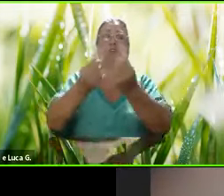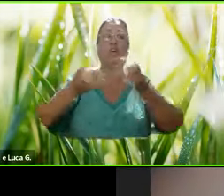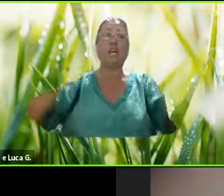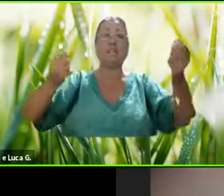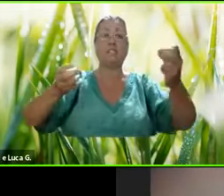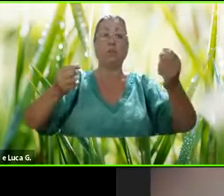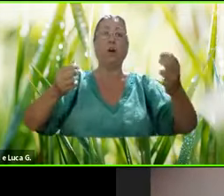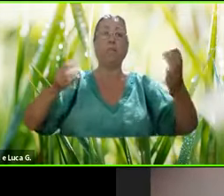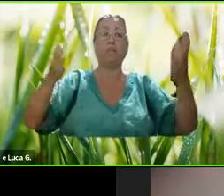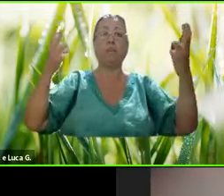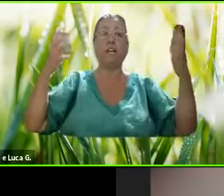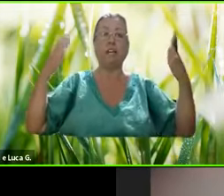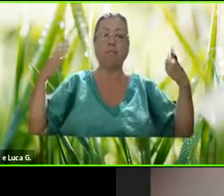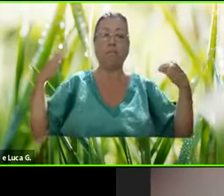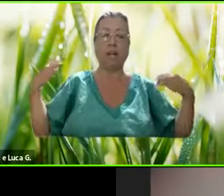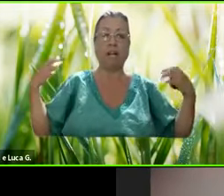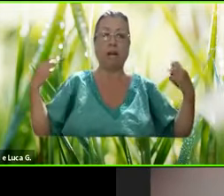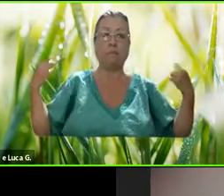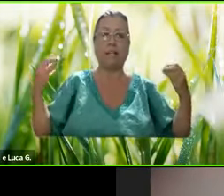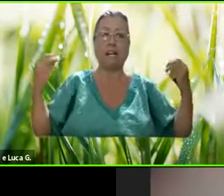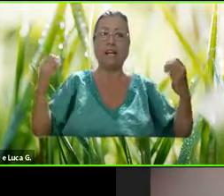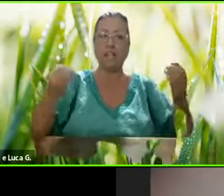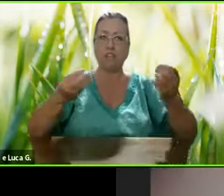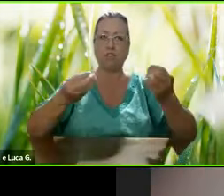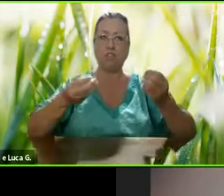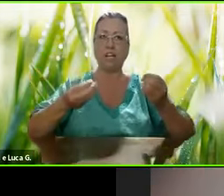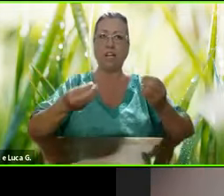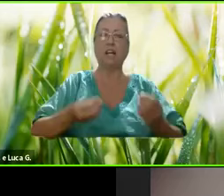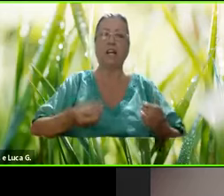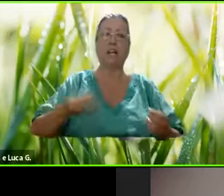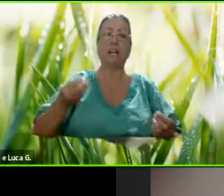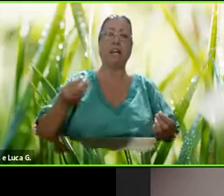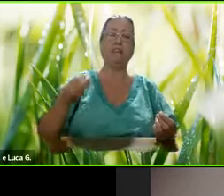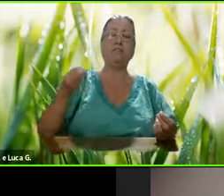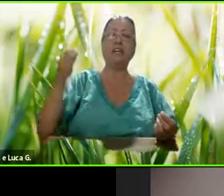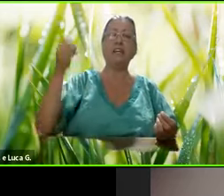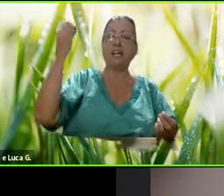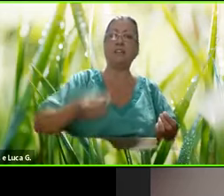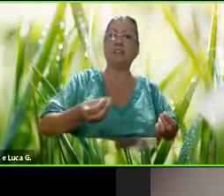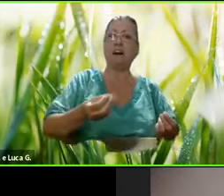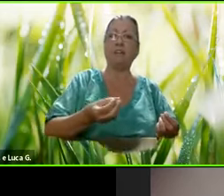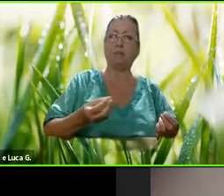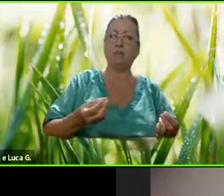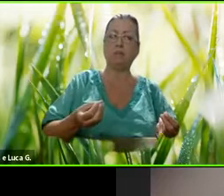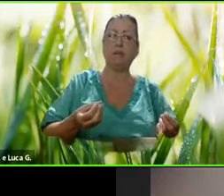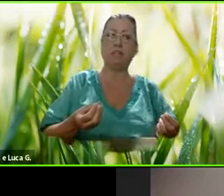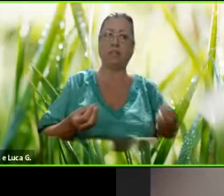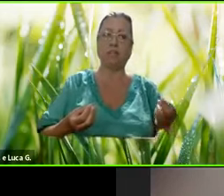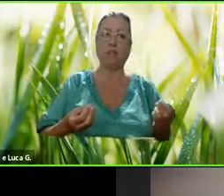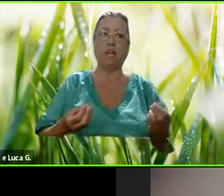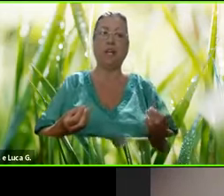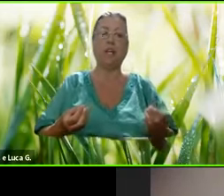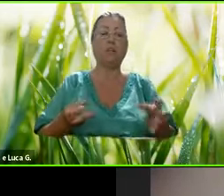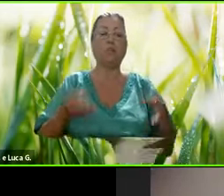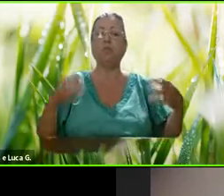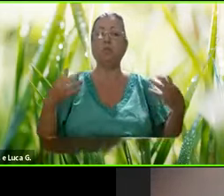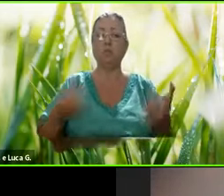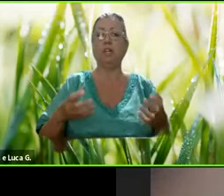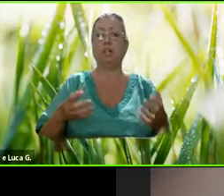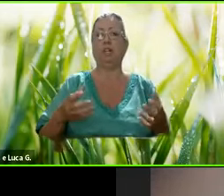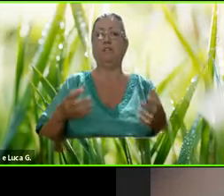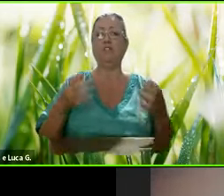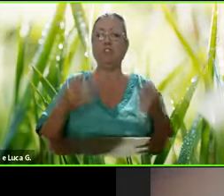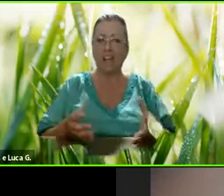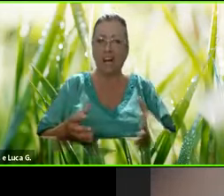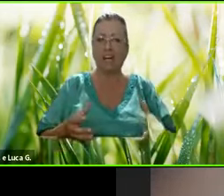si sciogliessero per poter captare l'energia divina che arrivava da questo benefattore. Então, quando